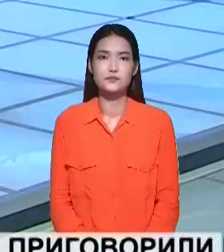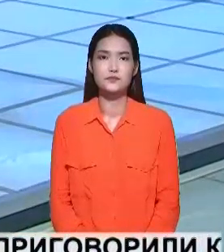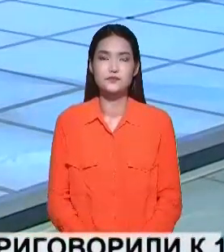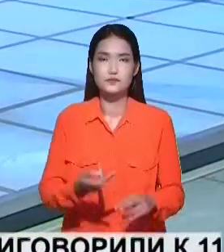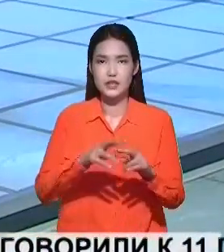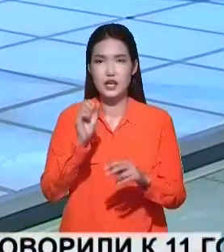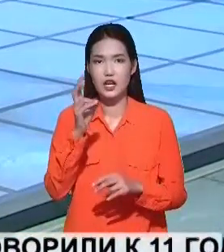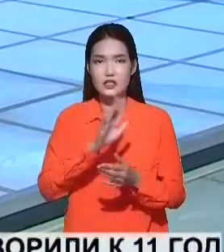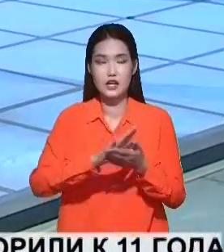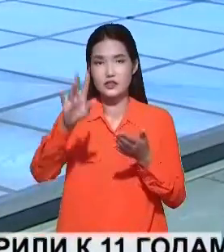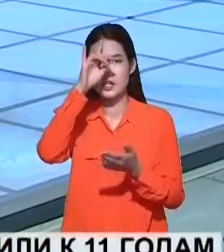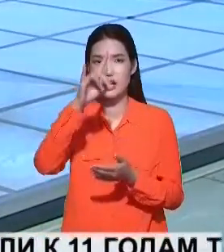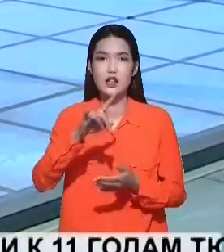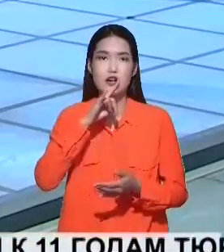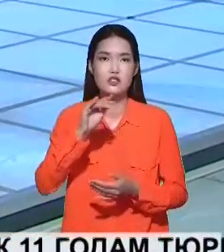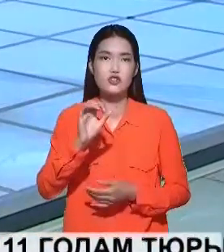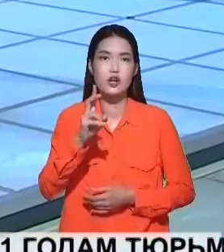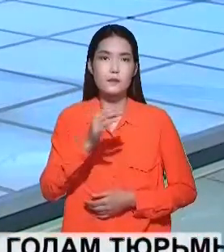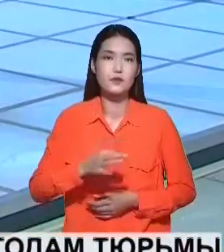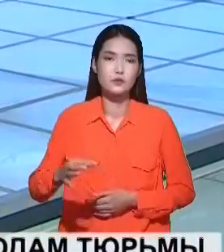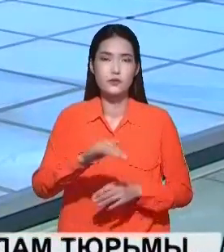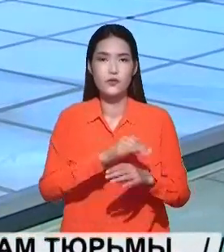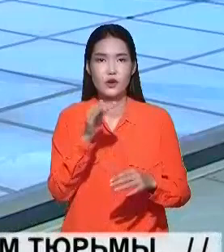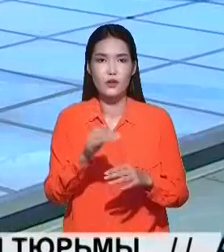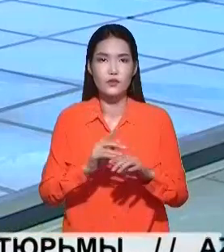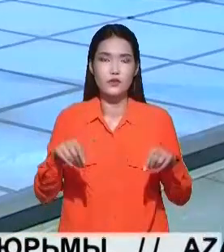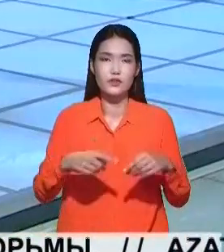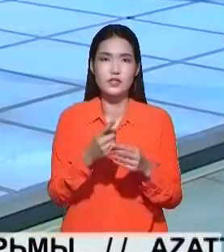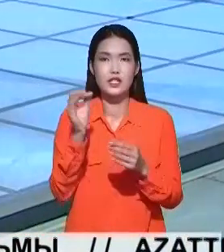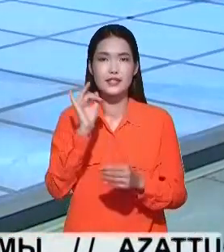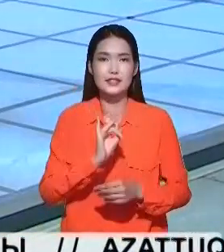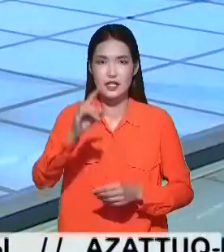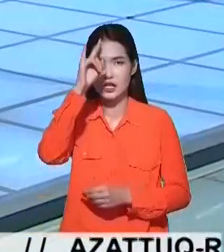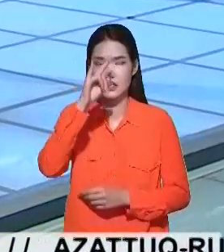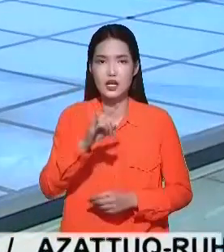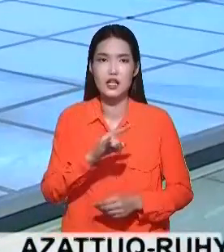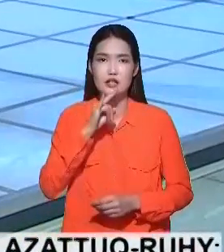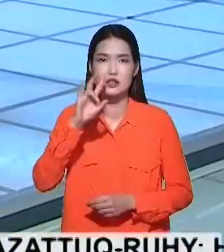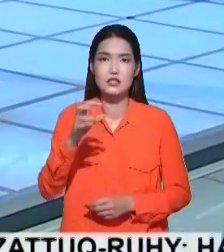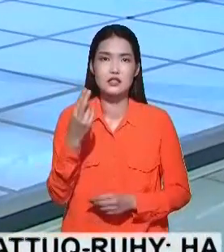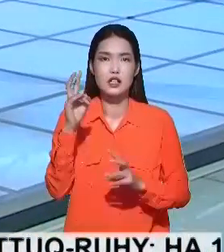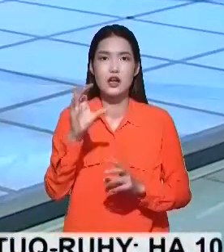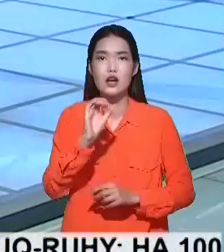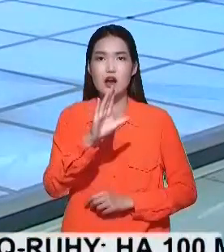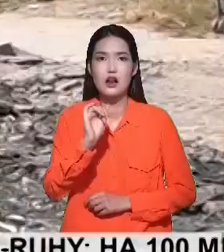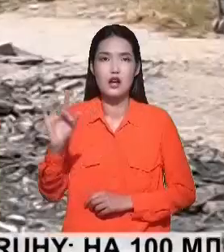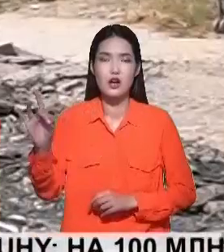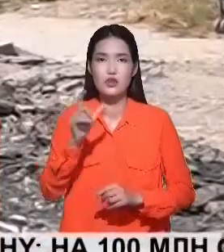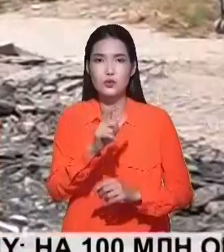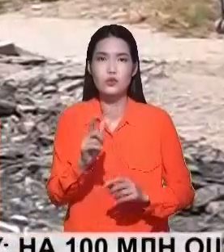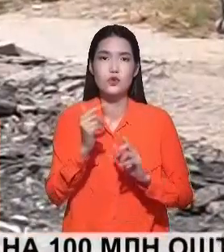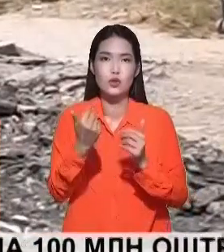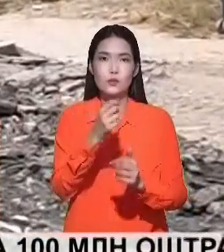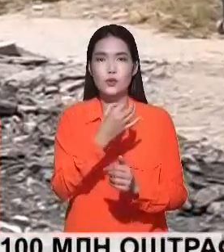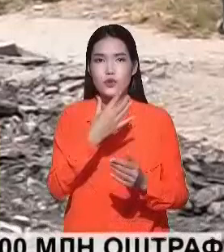ходе акции «Это за Казахстан» в Жамбылской области волонтеры возродили древний казахский обычай. Называется он асар, и согласно ему, люди,